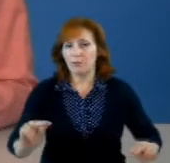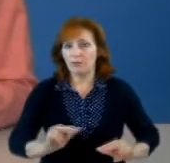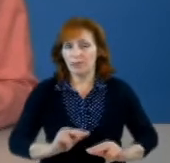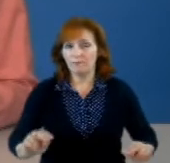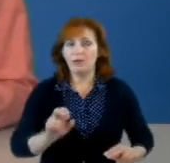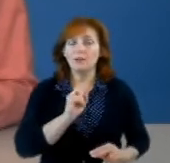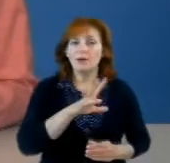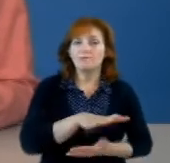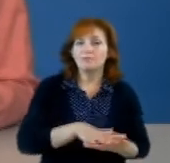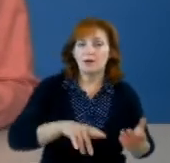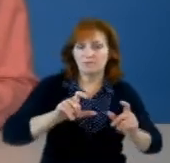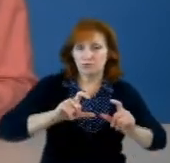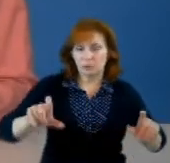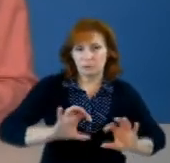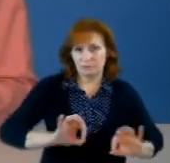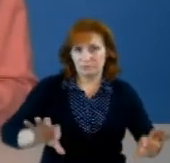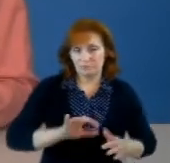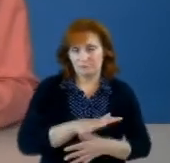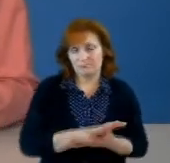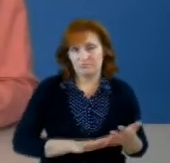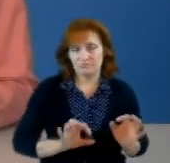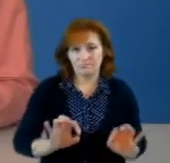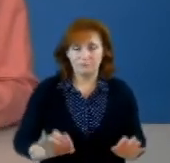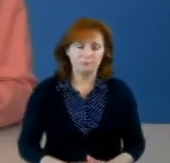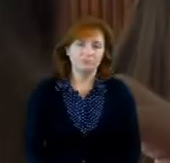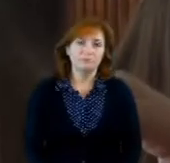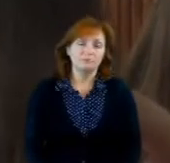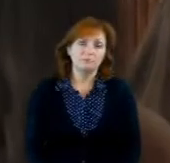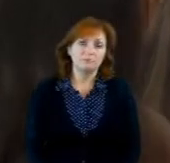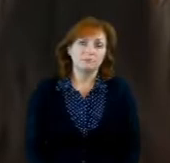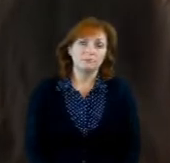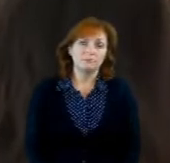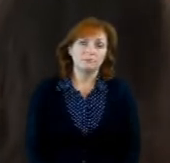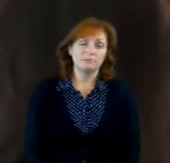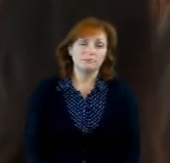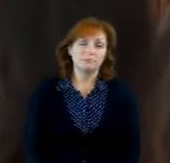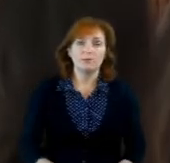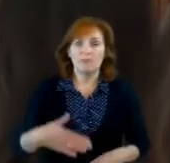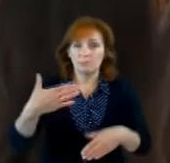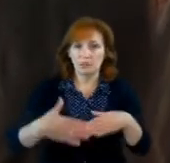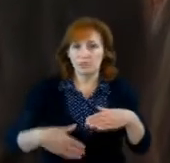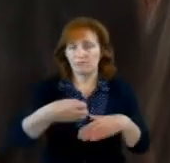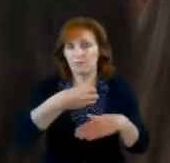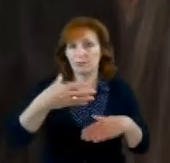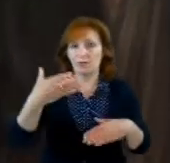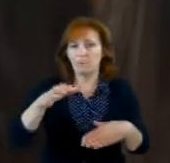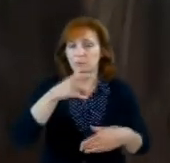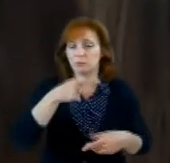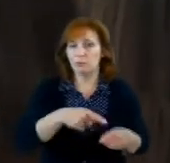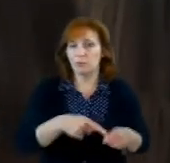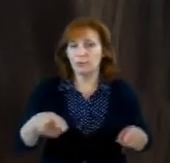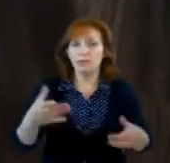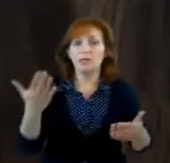загальноосвітньої школи номер 1, дивіться далі у сюжеті Юлії Кулик. В кінці 15 століття які події